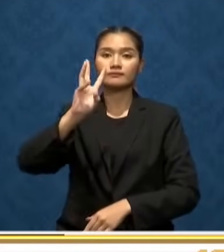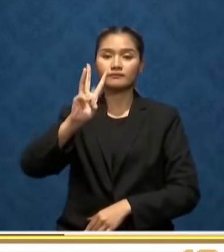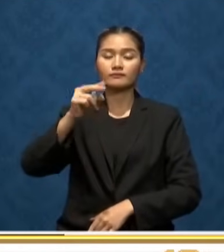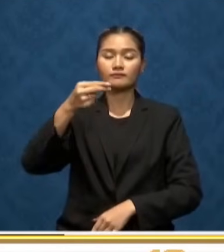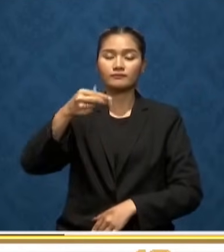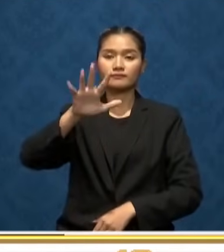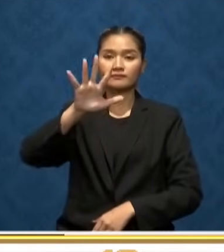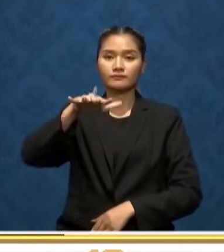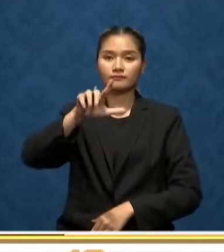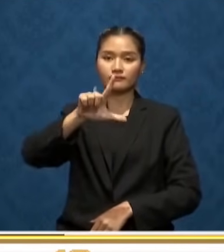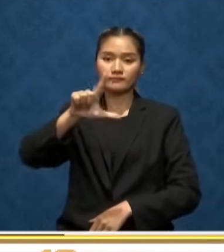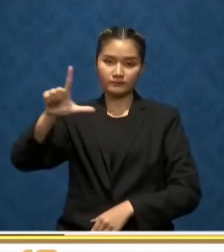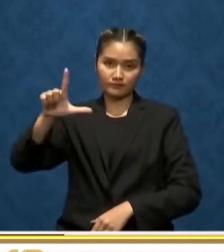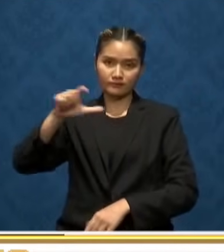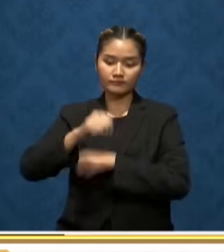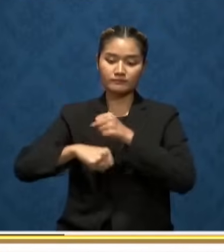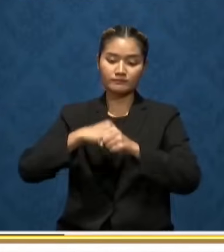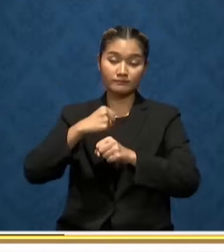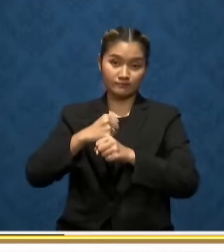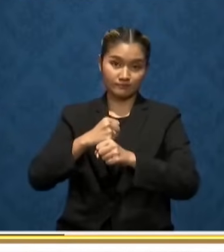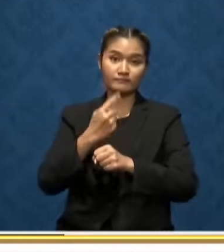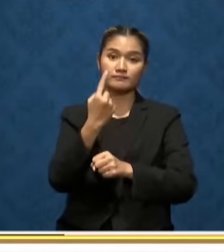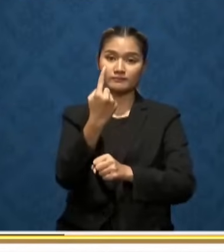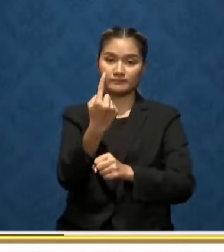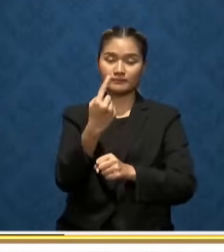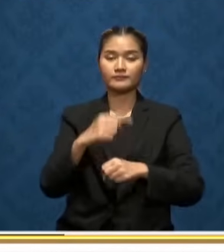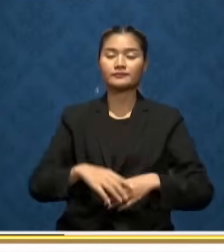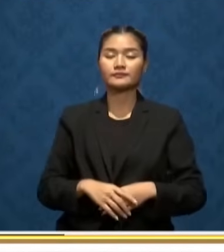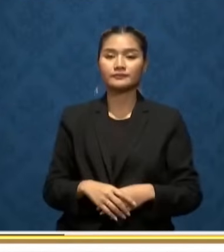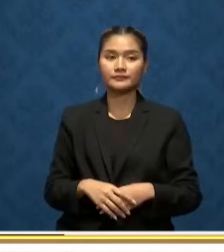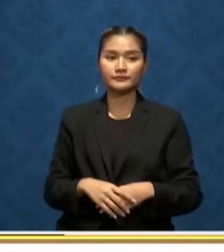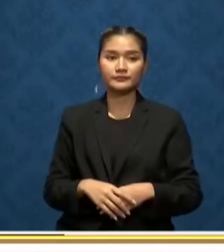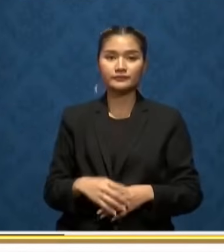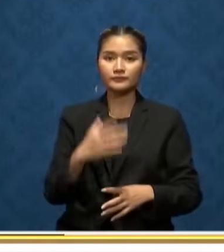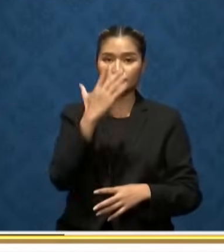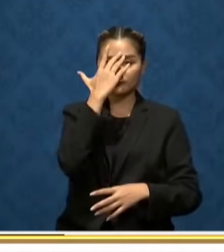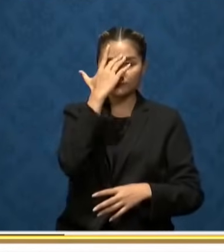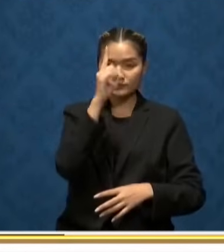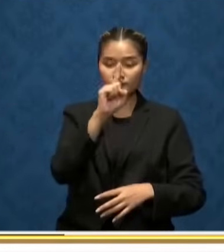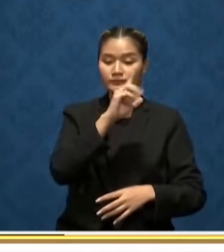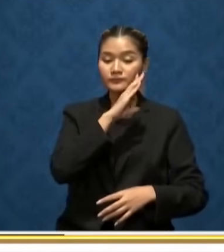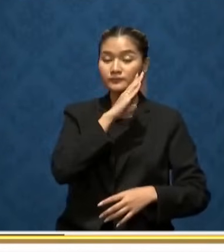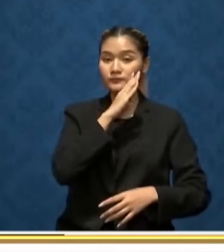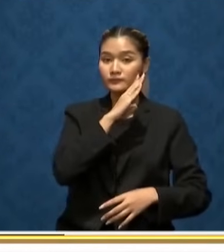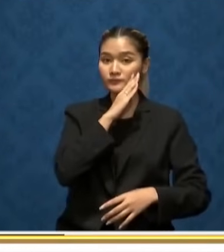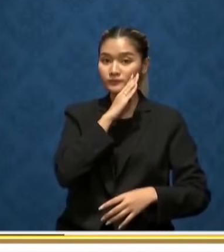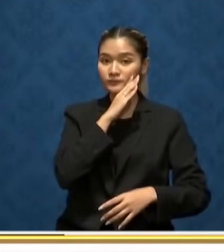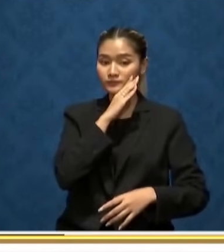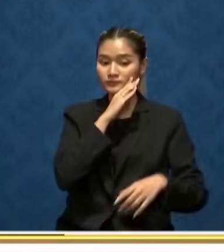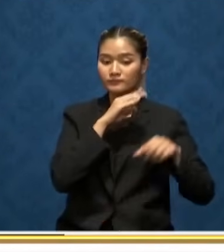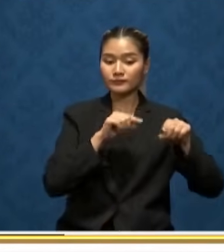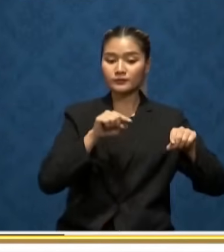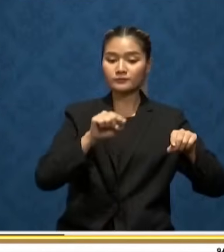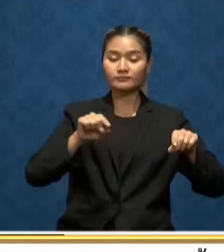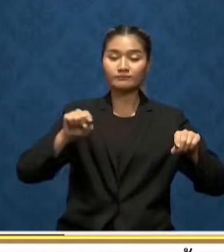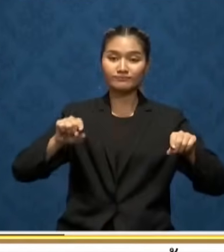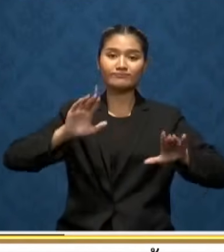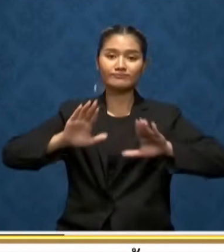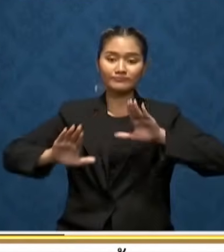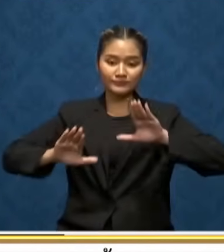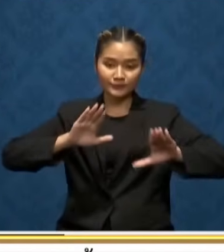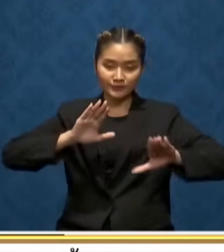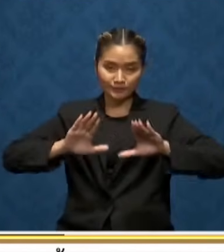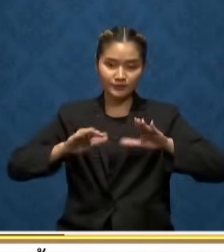165,000 ล้านบาทต่อปีนะครับเพราะฉะนั้นถ้าจะเทียบกันเนี่ยผมคิดว่าไทย PBS เ